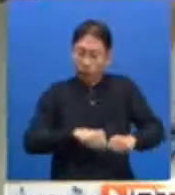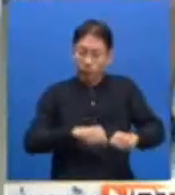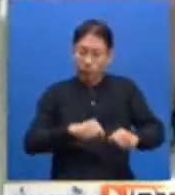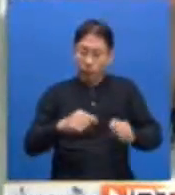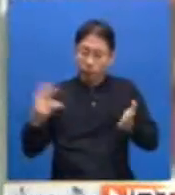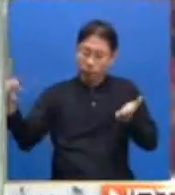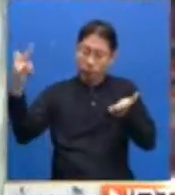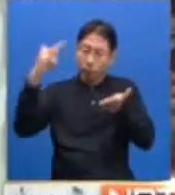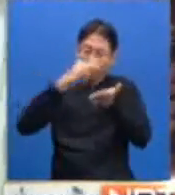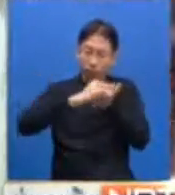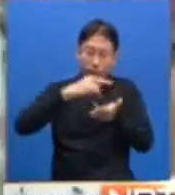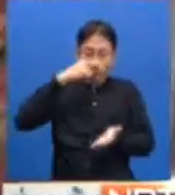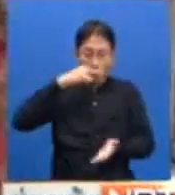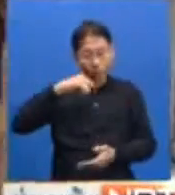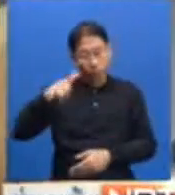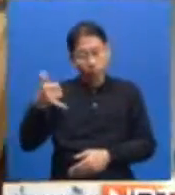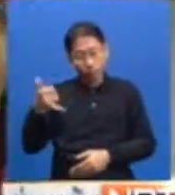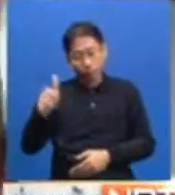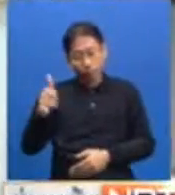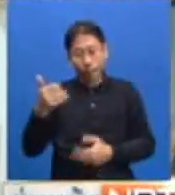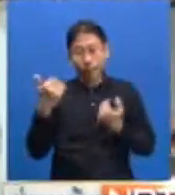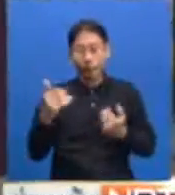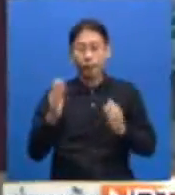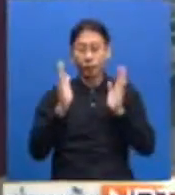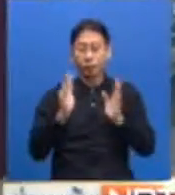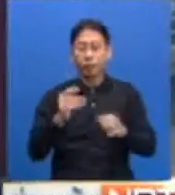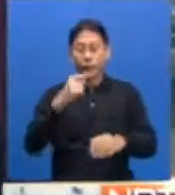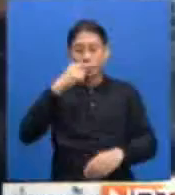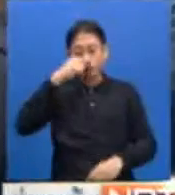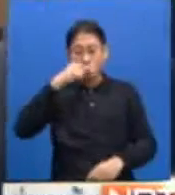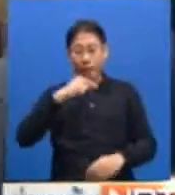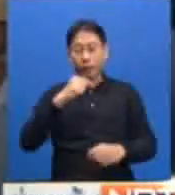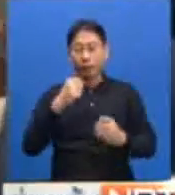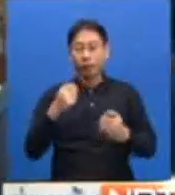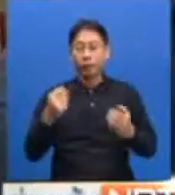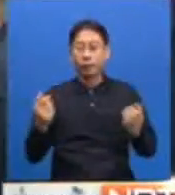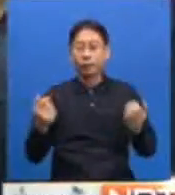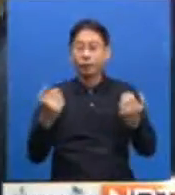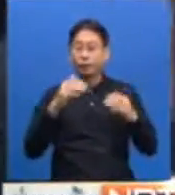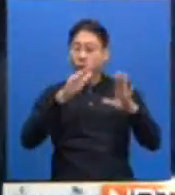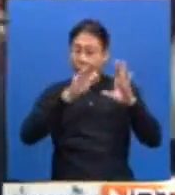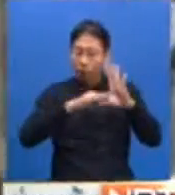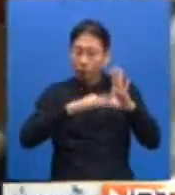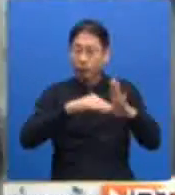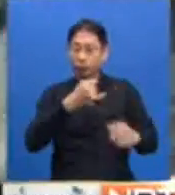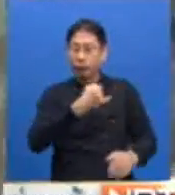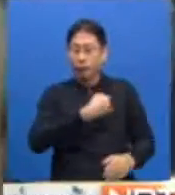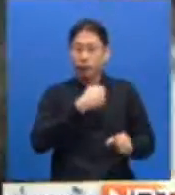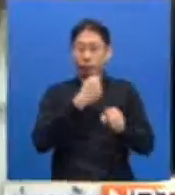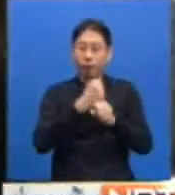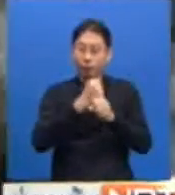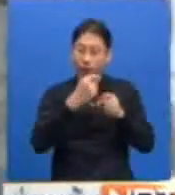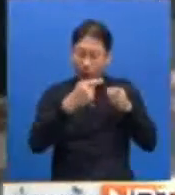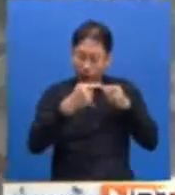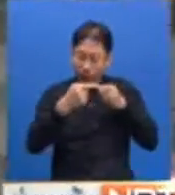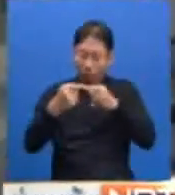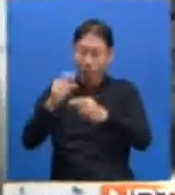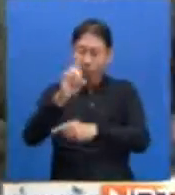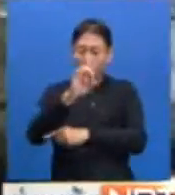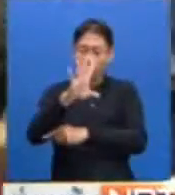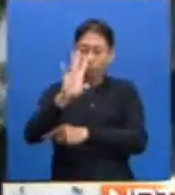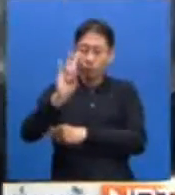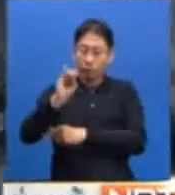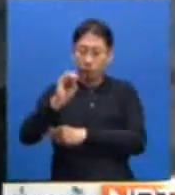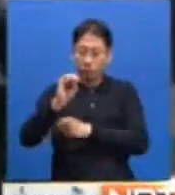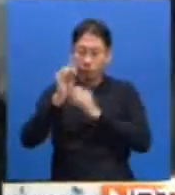างกลับประเทศไทยหรือไม่แล้วก็มีแรงงานไทยที่อยู่ในพื้นที่ปลอดภัยโดยสมัครใจอยู่ทำงานต่อนะคะจำนวน